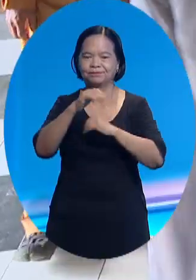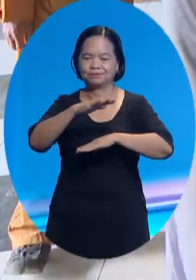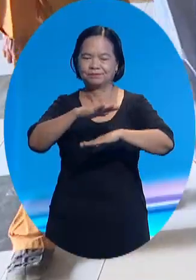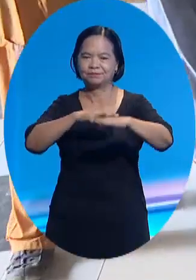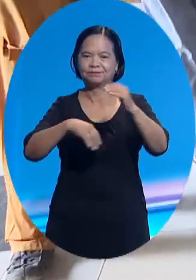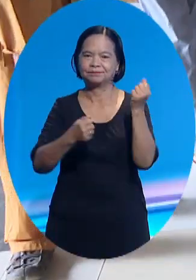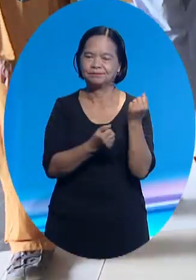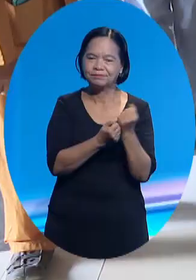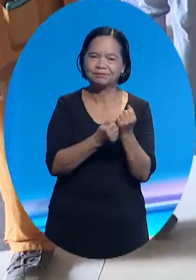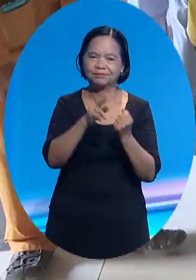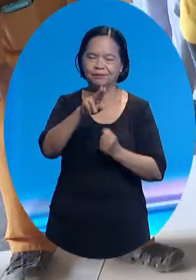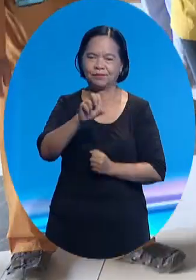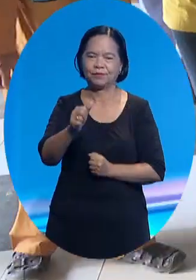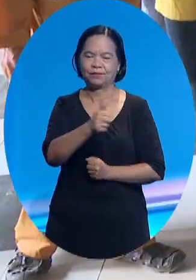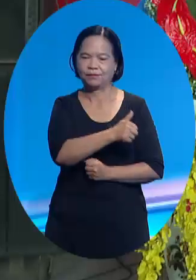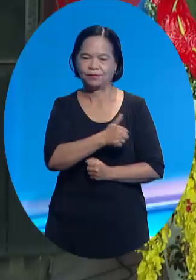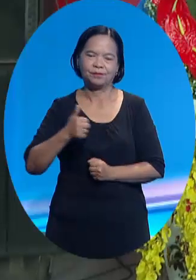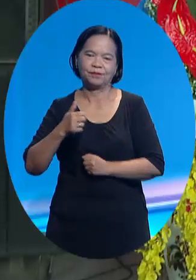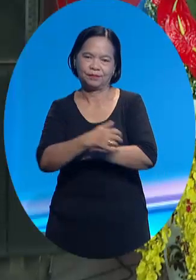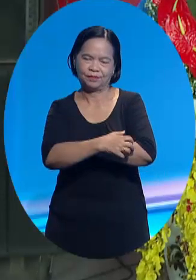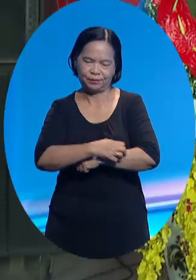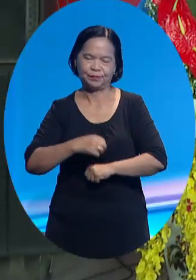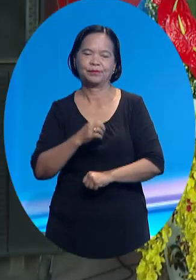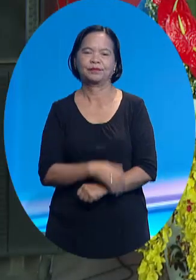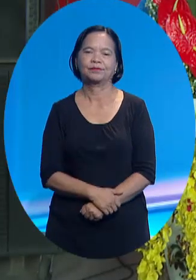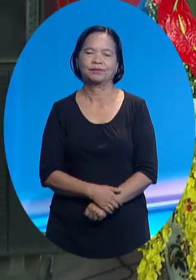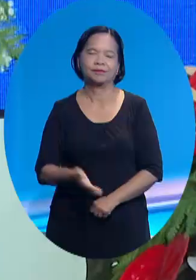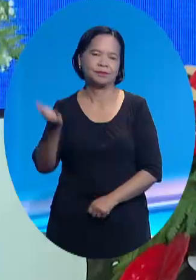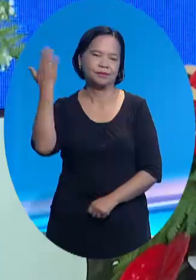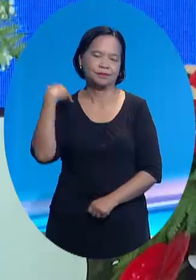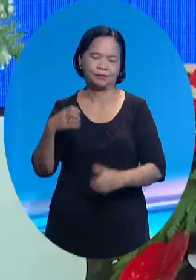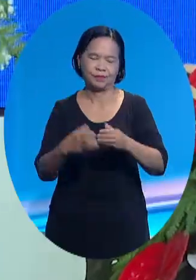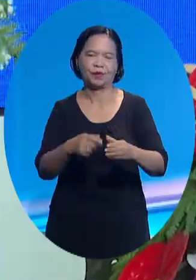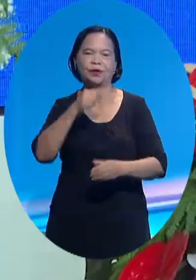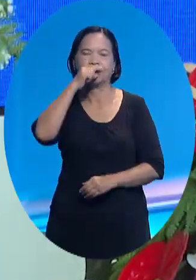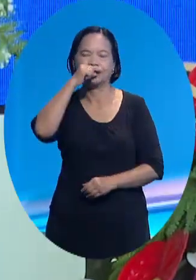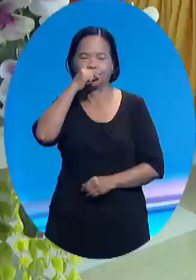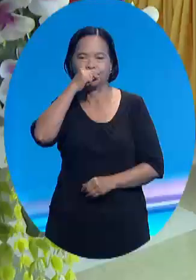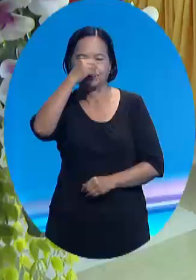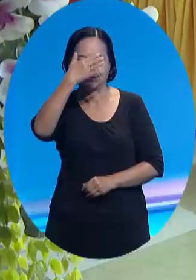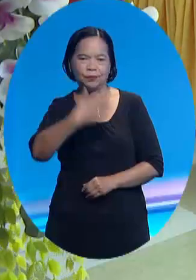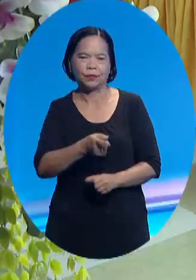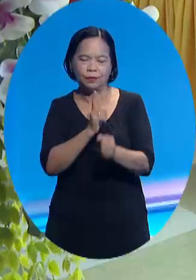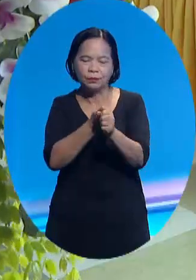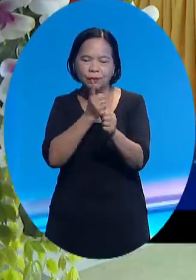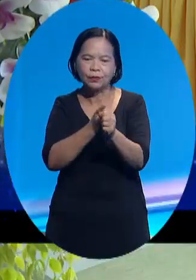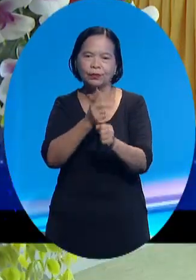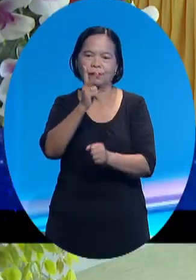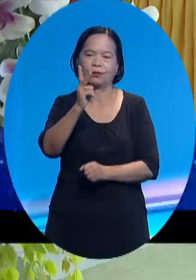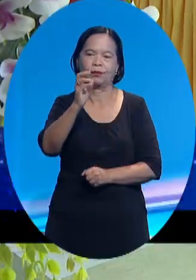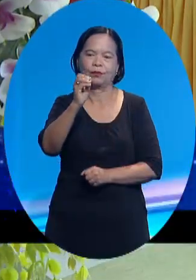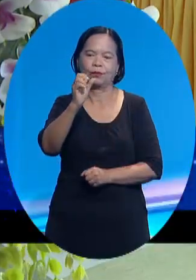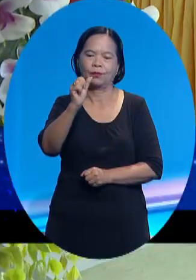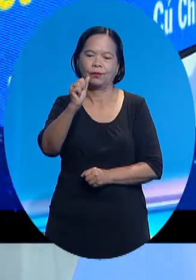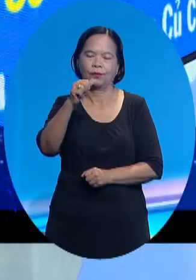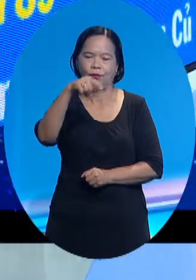hộ chăm lo cho những hoàn cảnh khó khăn đã được diễn ra tại chùa Hoàng Linh thu hút hàng